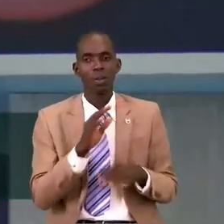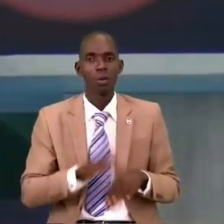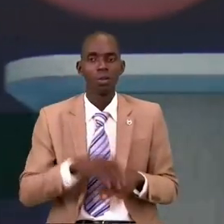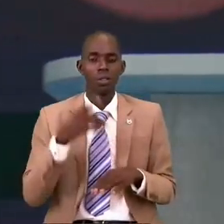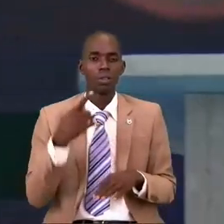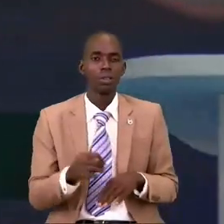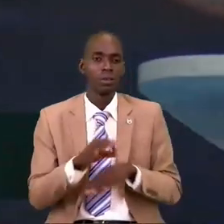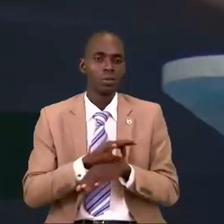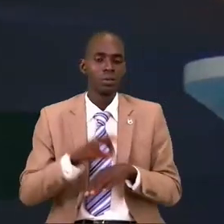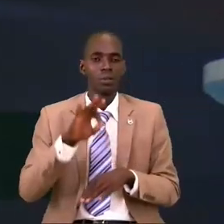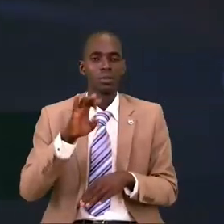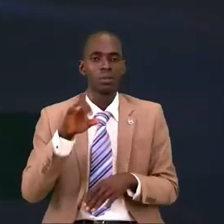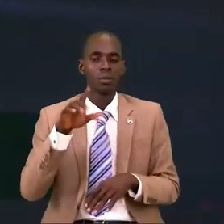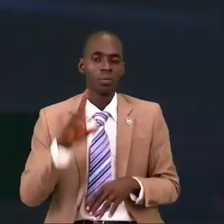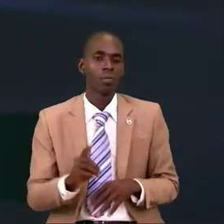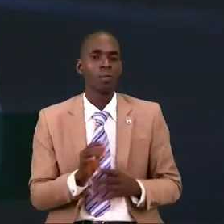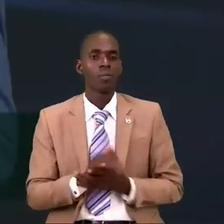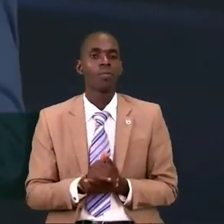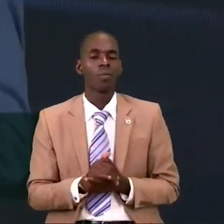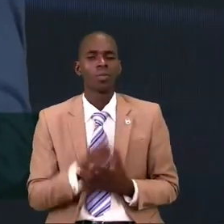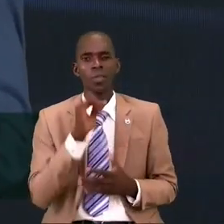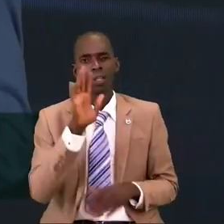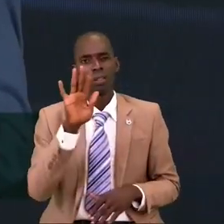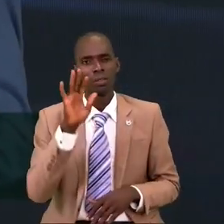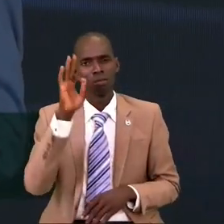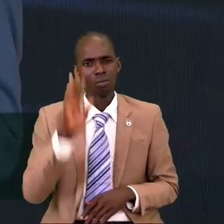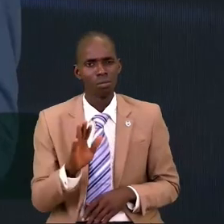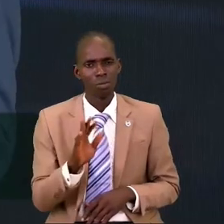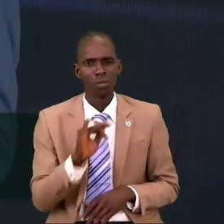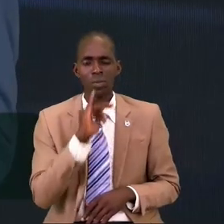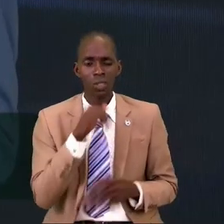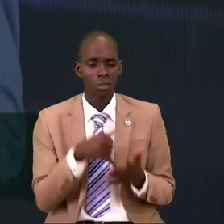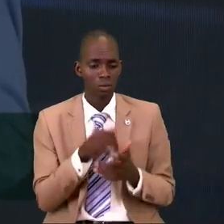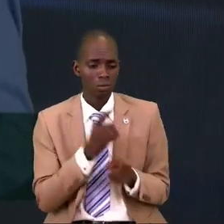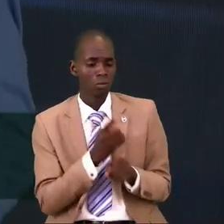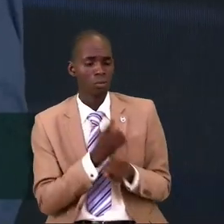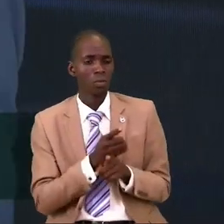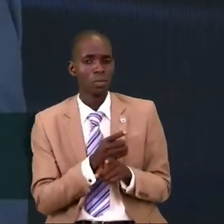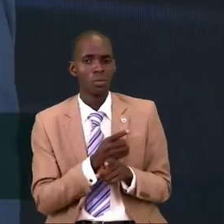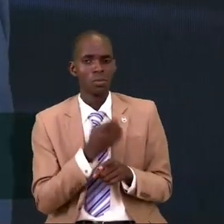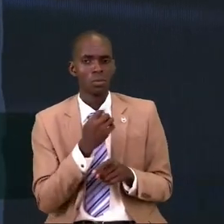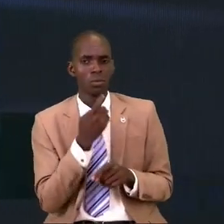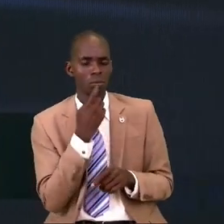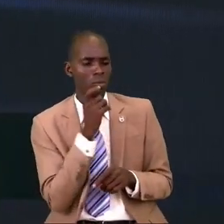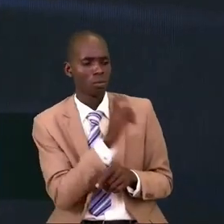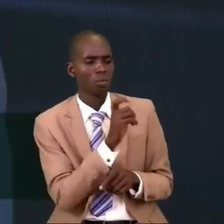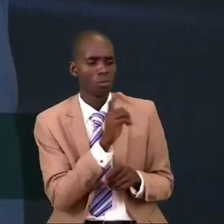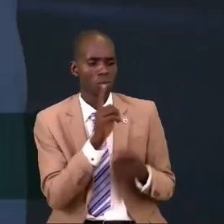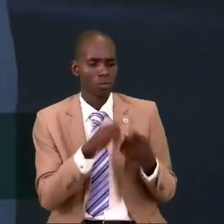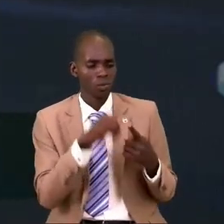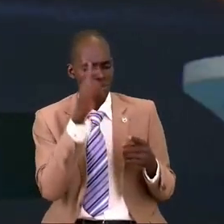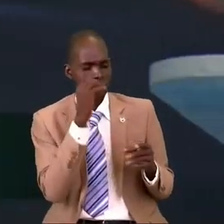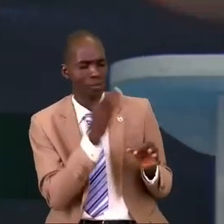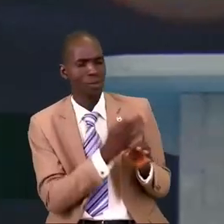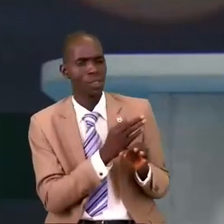que c'est un anglais correct? Le commandement à la foi. Est-ce qu'on ne va pas dire le commandement à la aux fidèles?